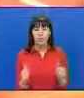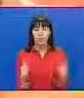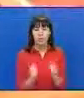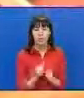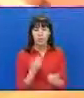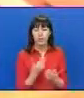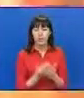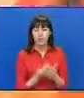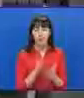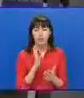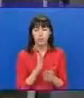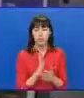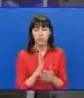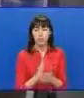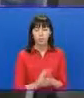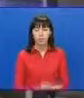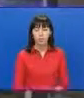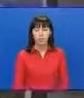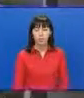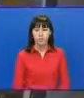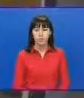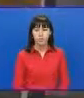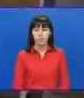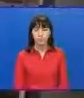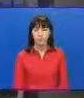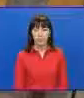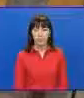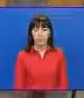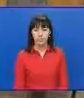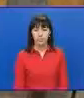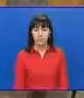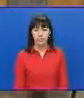дәлелдей түсті. Нұржан Жақсылық, Батыр Оразбеков, Жандос Орынбаев, оңтүстік ақпарат.